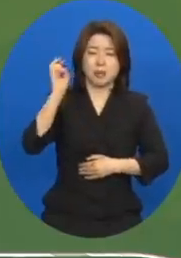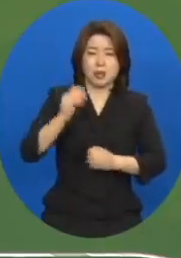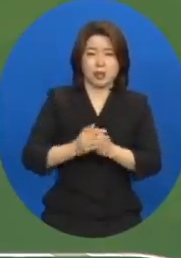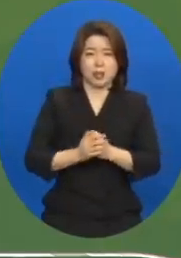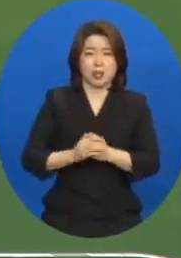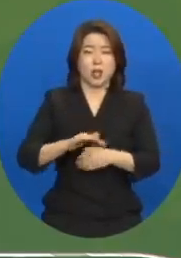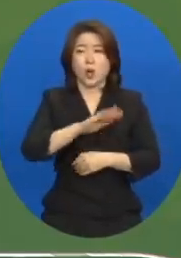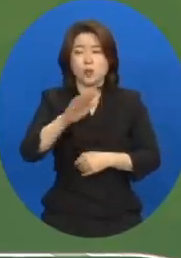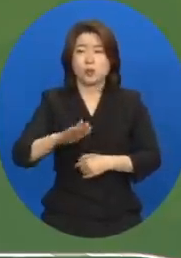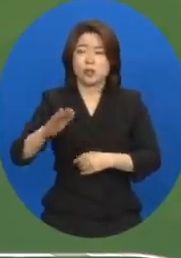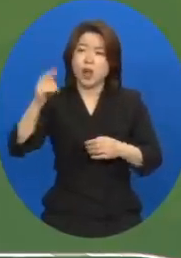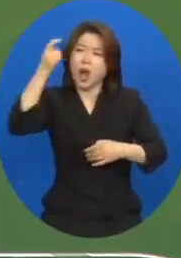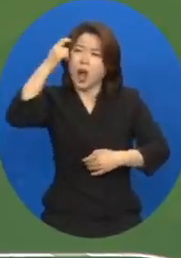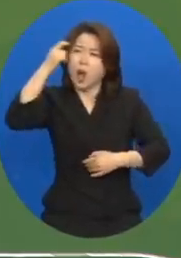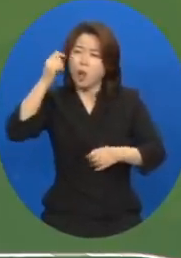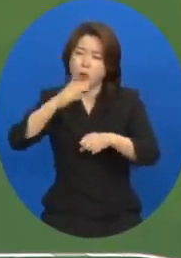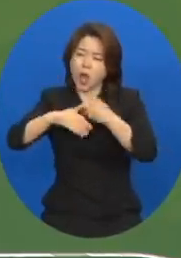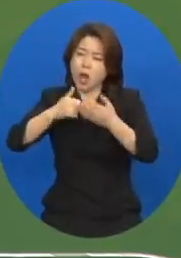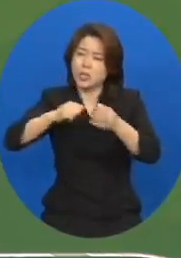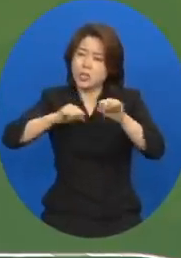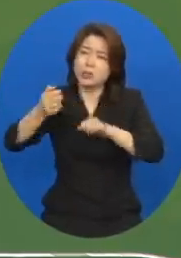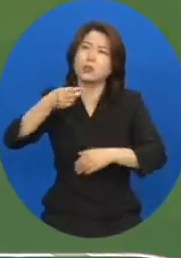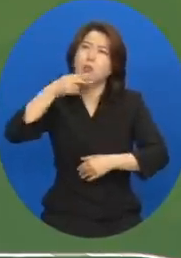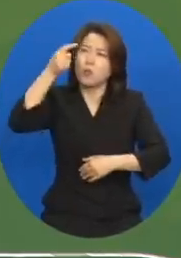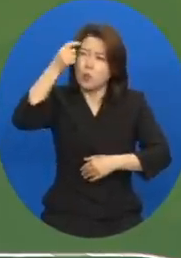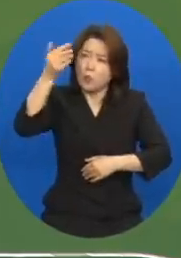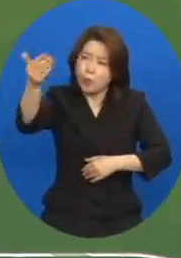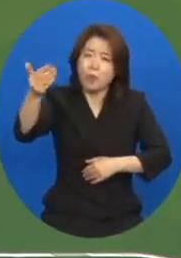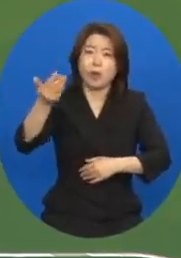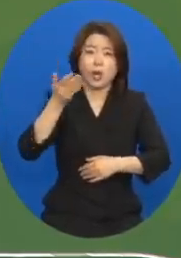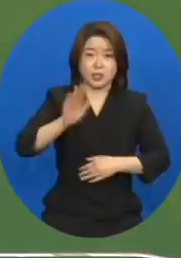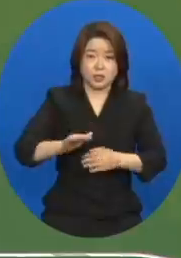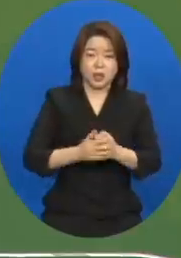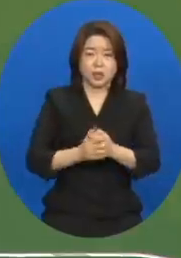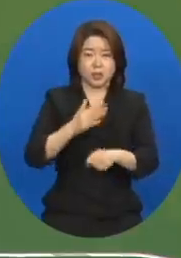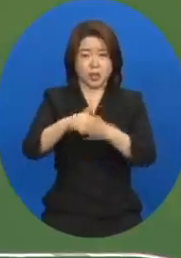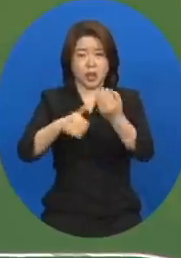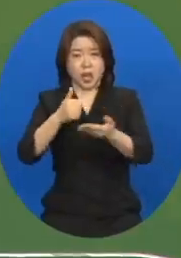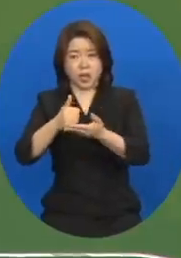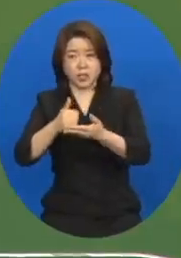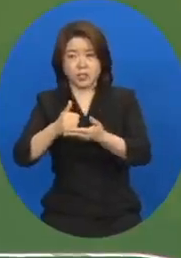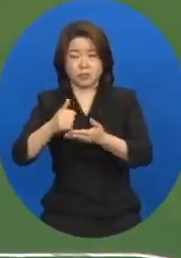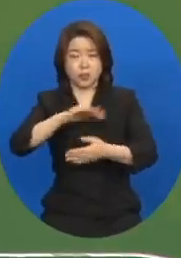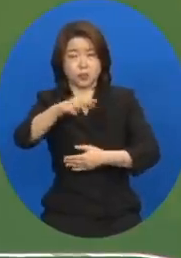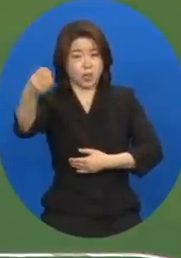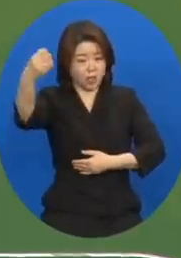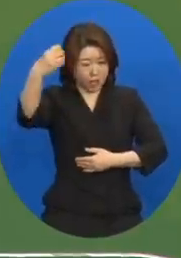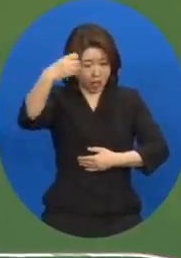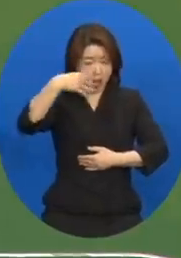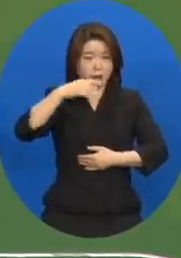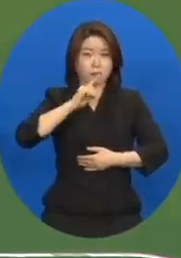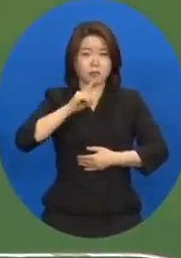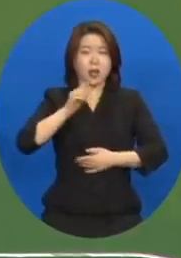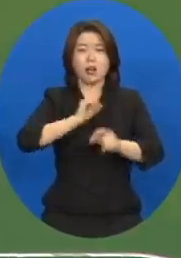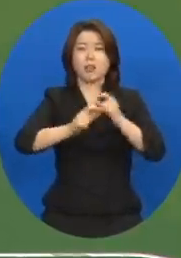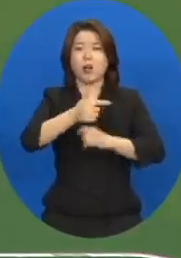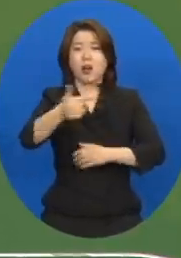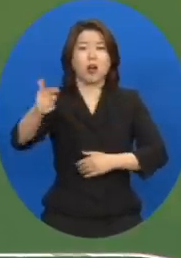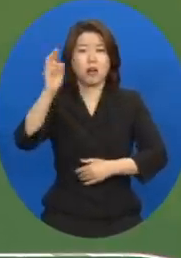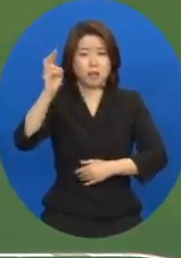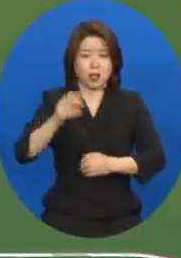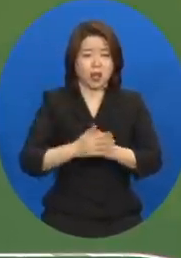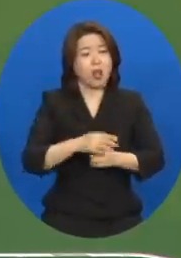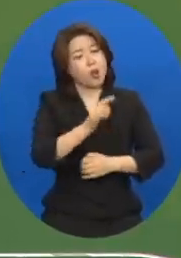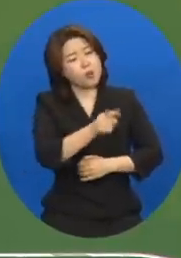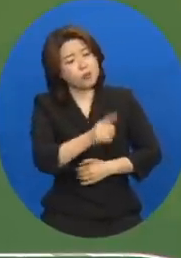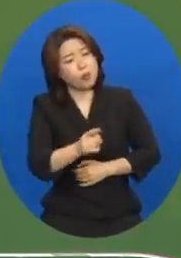하나님 왜 역사 안 해주시나요? 하지만 하나님께서 우리에게 하시고 싶으신 말이 더 크지 않겠습니까?